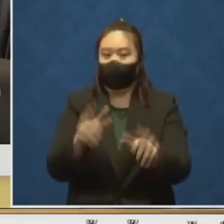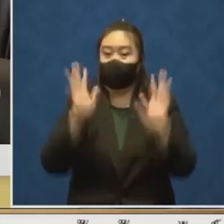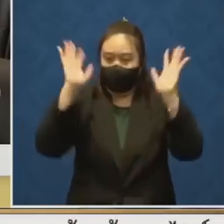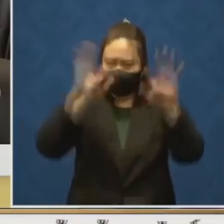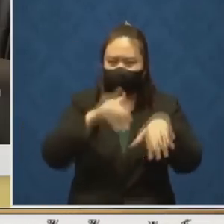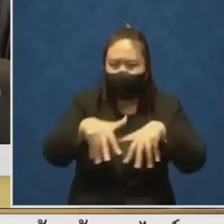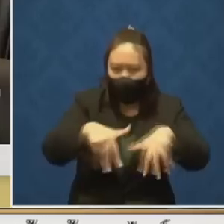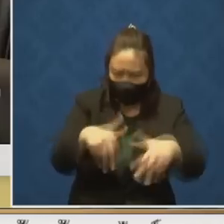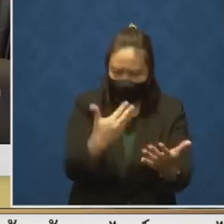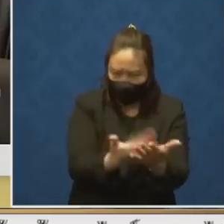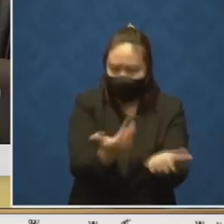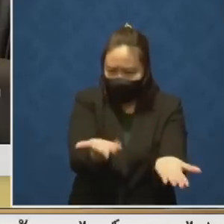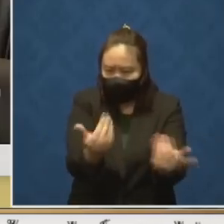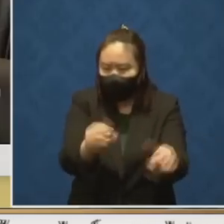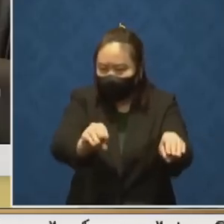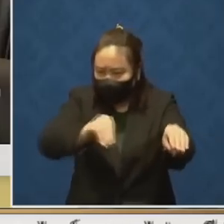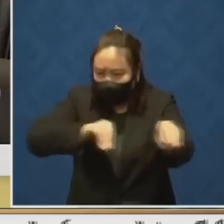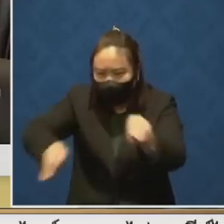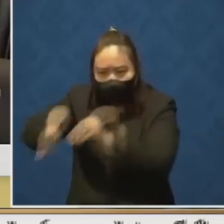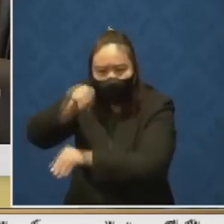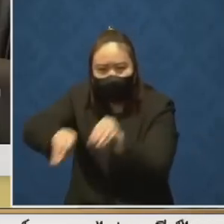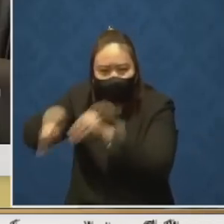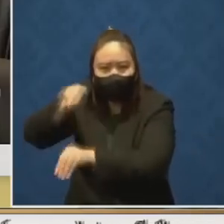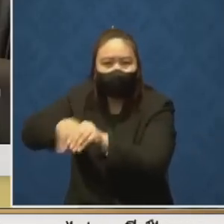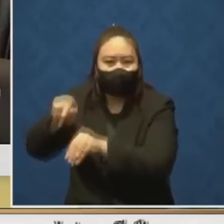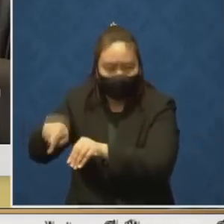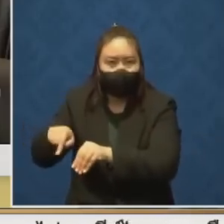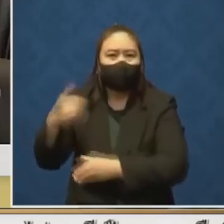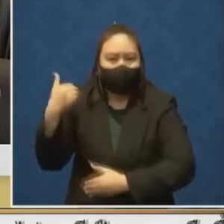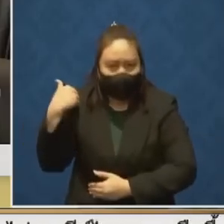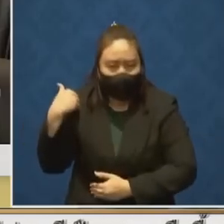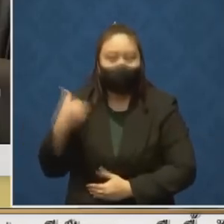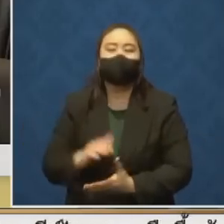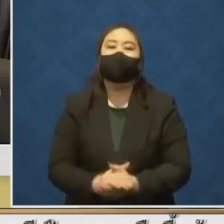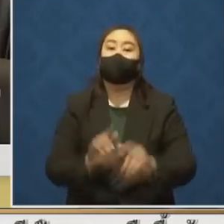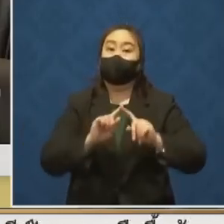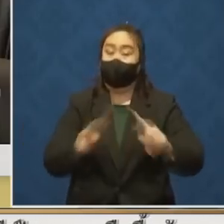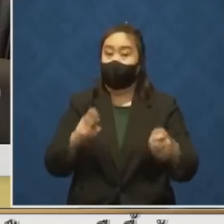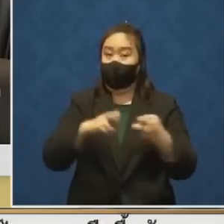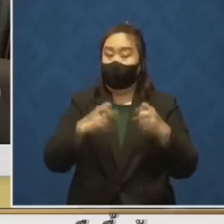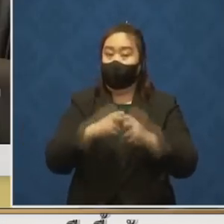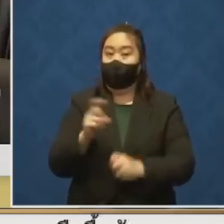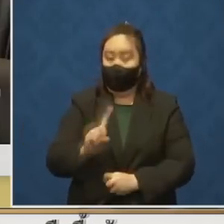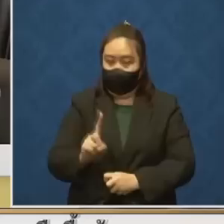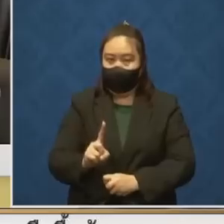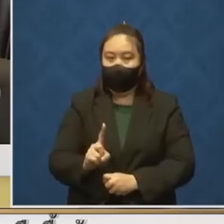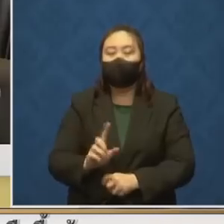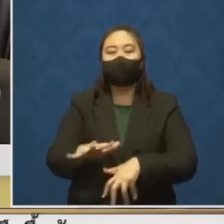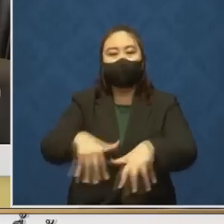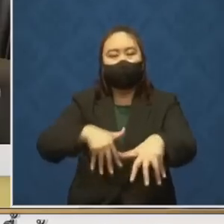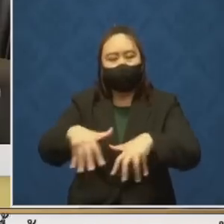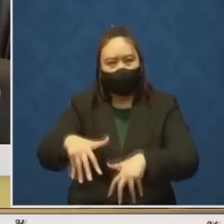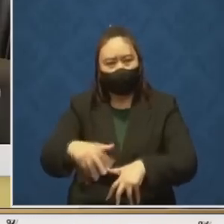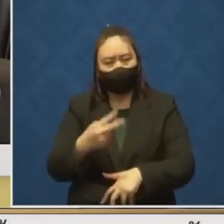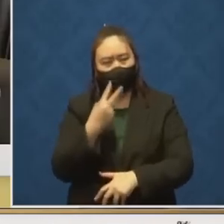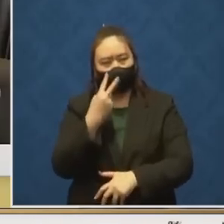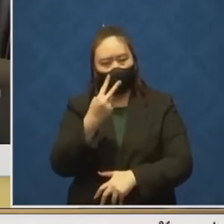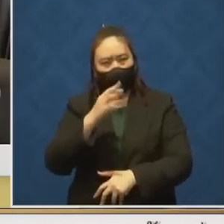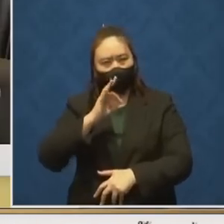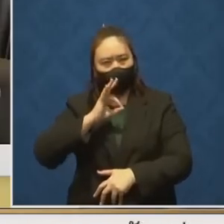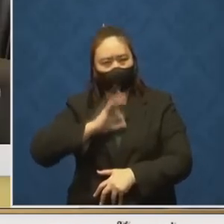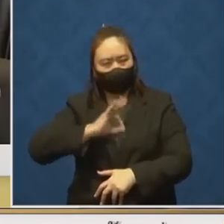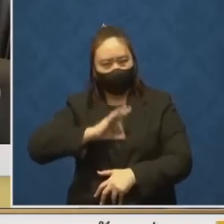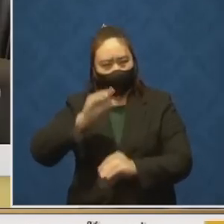าในเงทุน so 73 Blakeแต่ปัหาก็คือัเป็เงินบริจากและปาชชเหความผิปกติของ